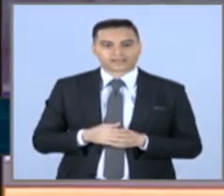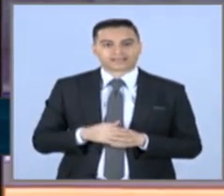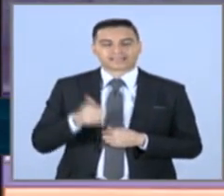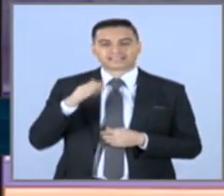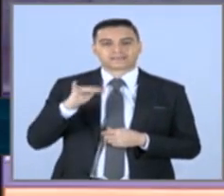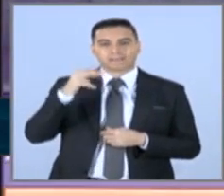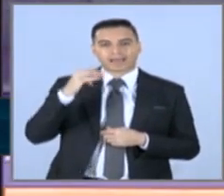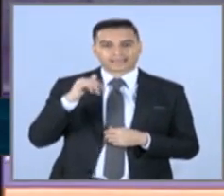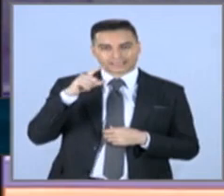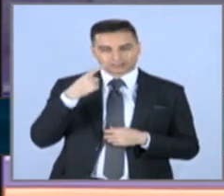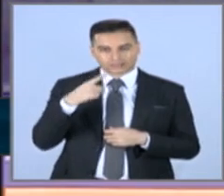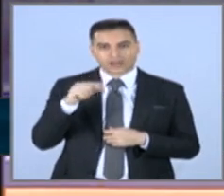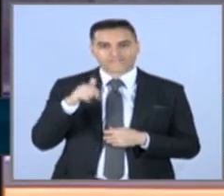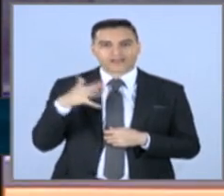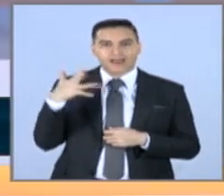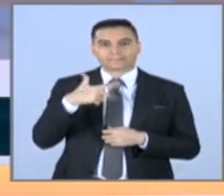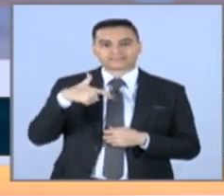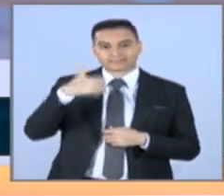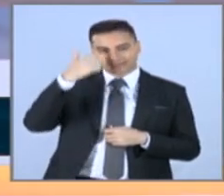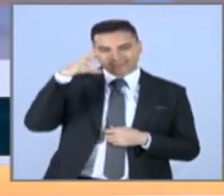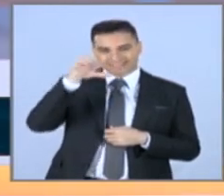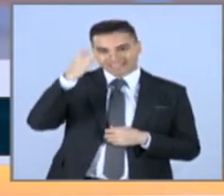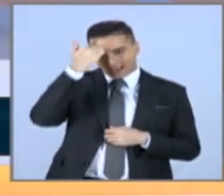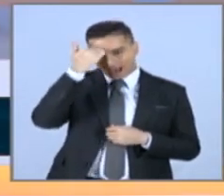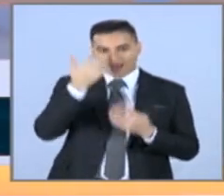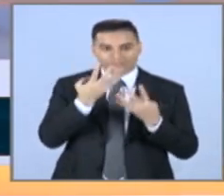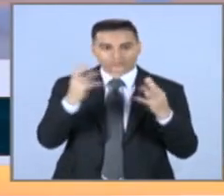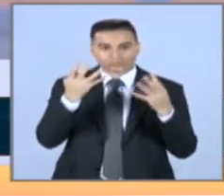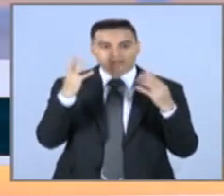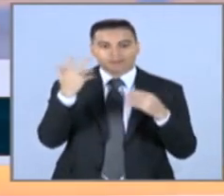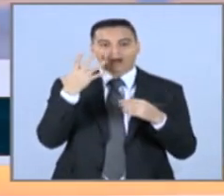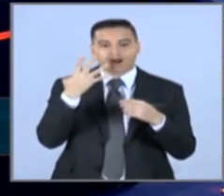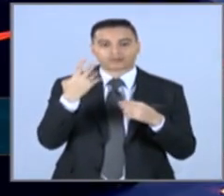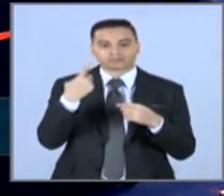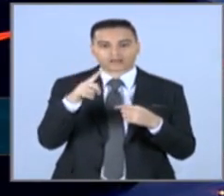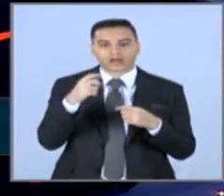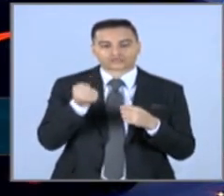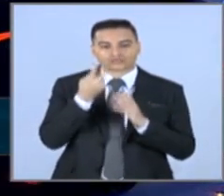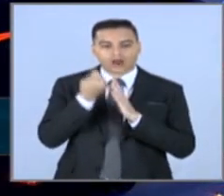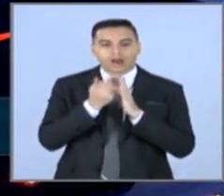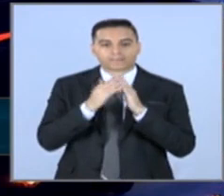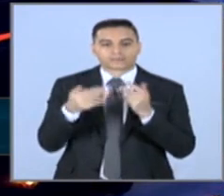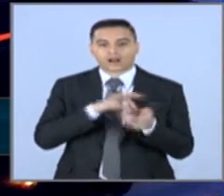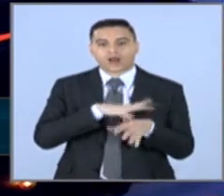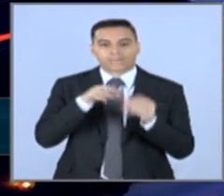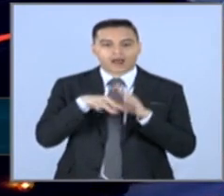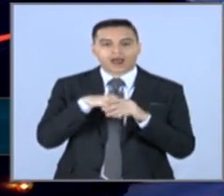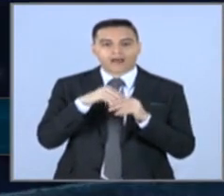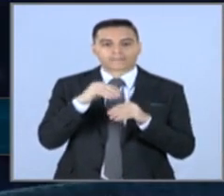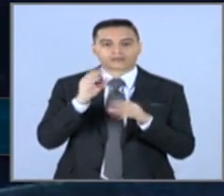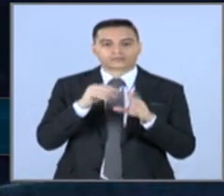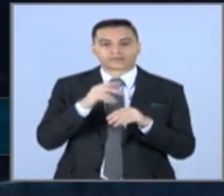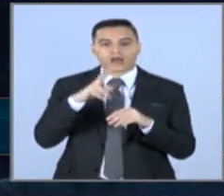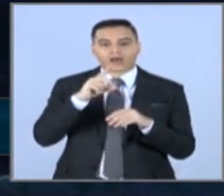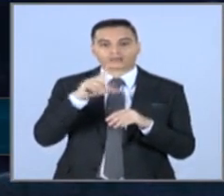صح. كم عدد الأصفار في 90,000؟ 4. صح. شاعر مصري راح المؤلف قصيدة الأطلال، فمن